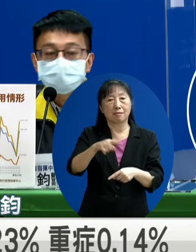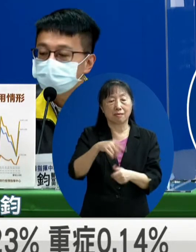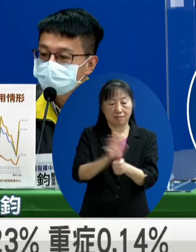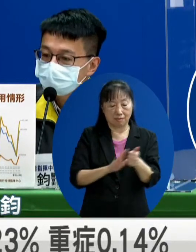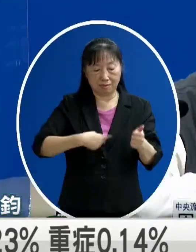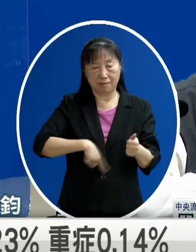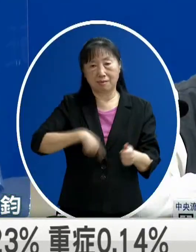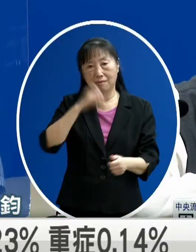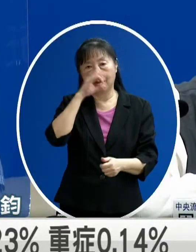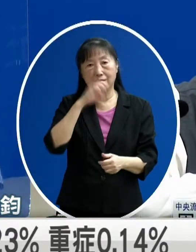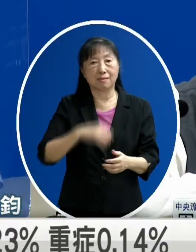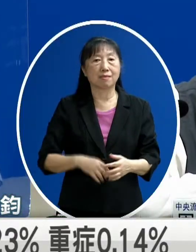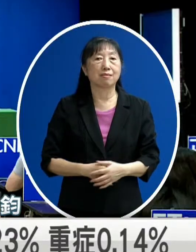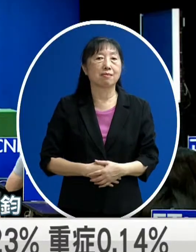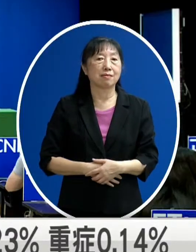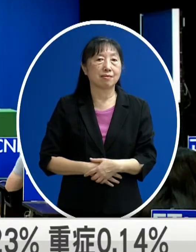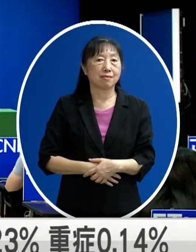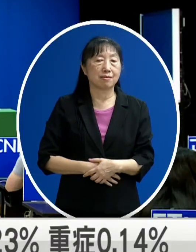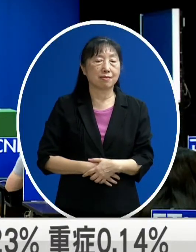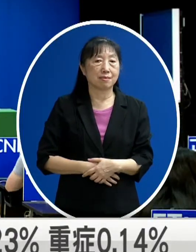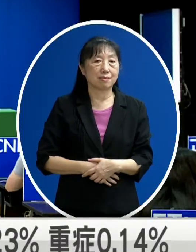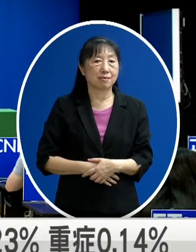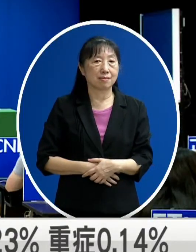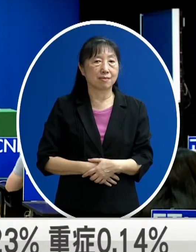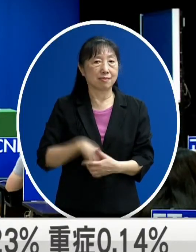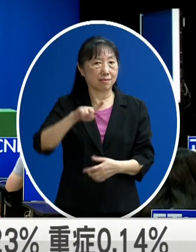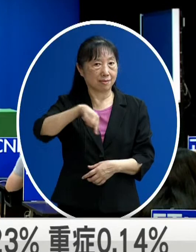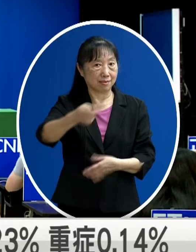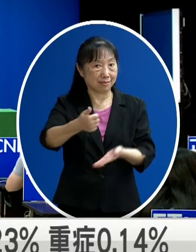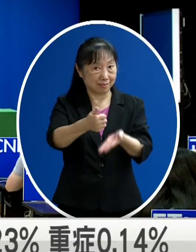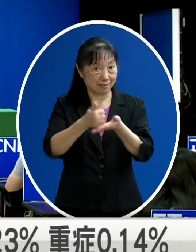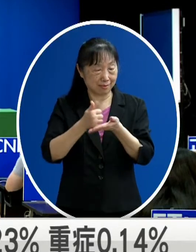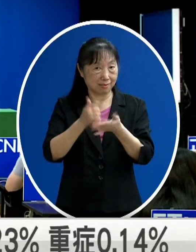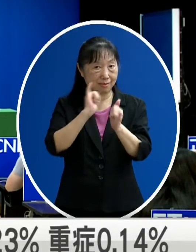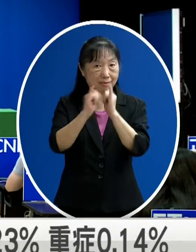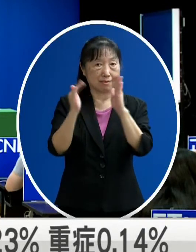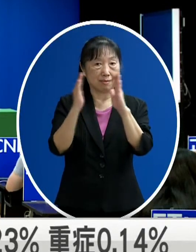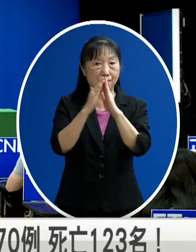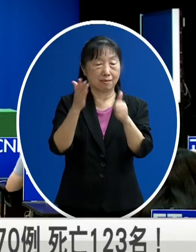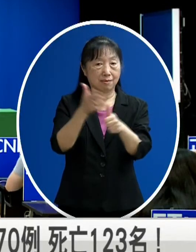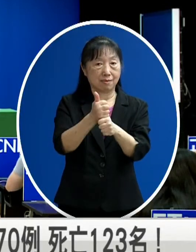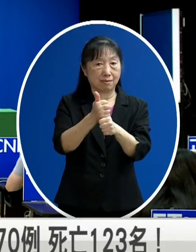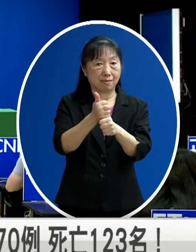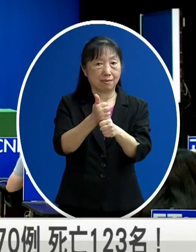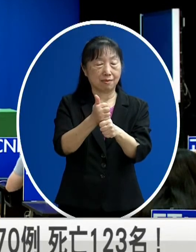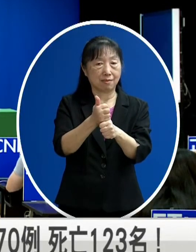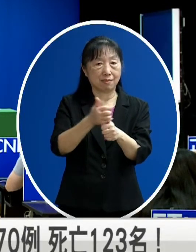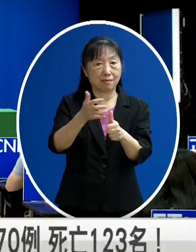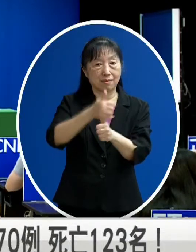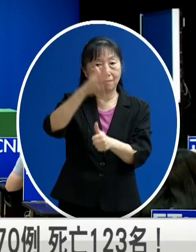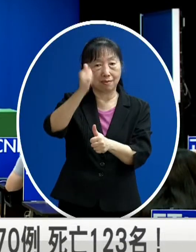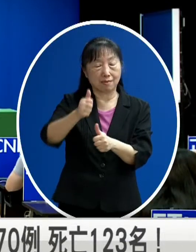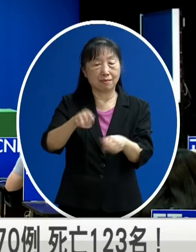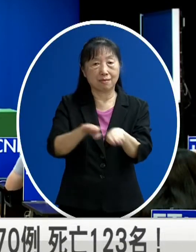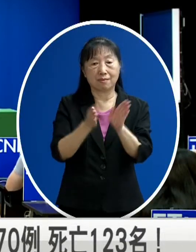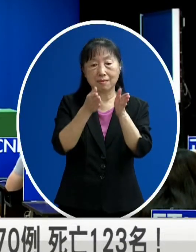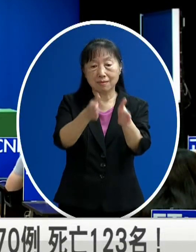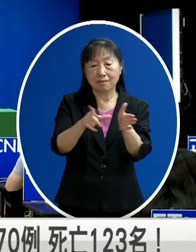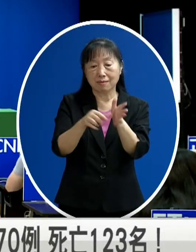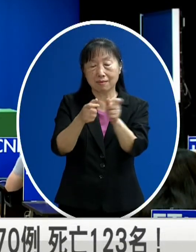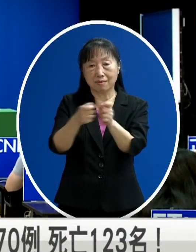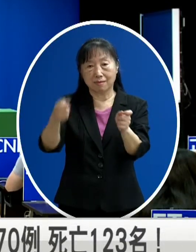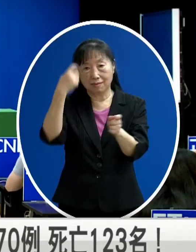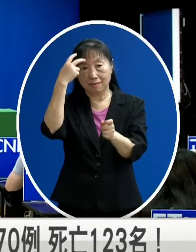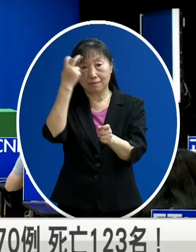个情形。谢谢。 好，接下来我们就请社家署简署长说明一下住宿型机构的